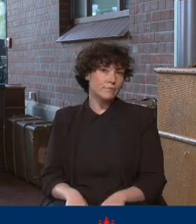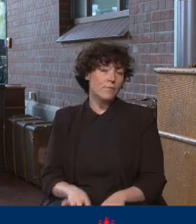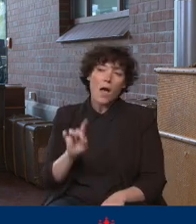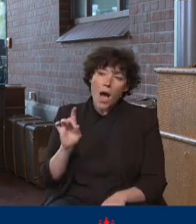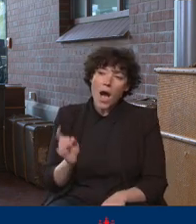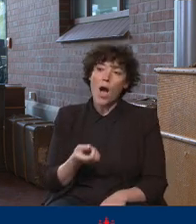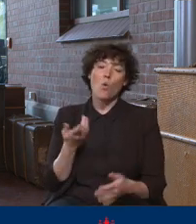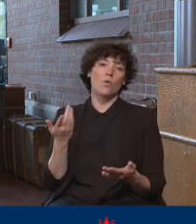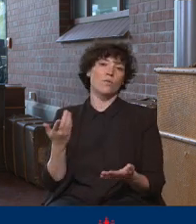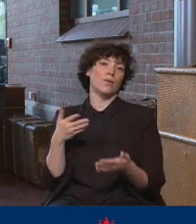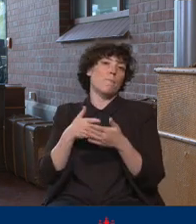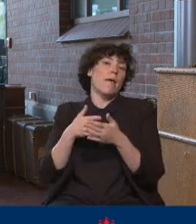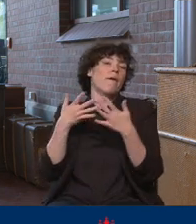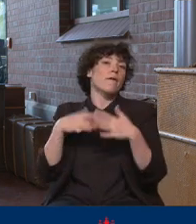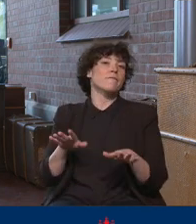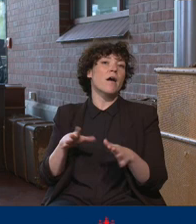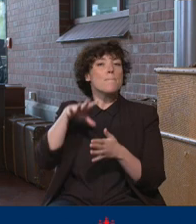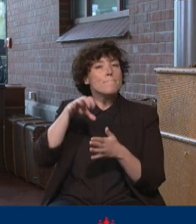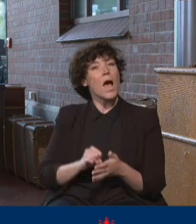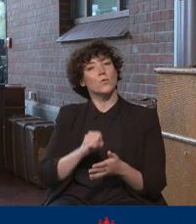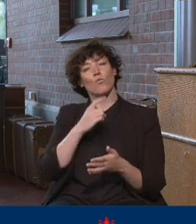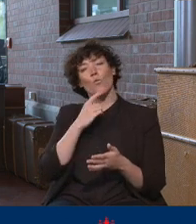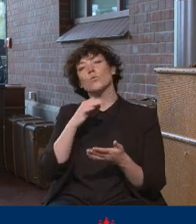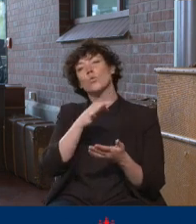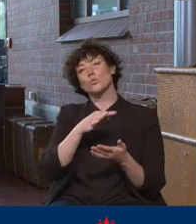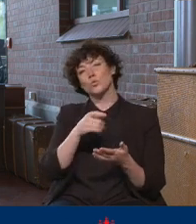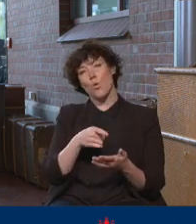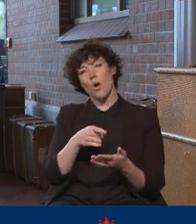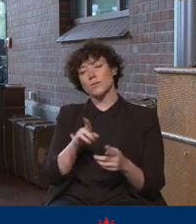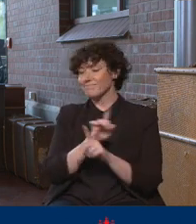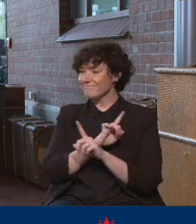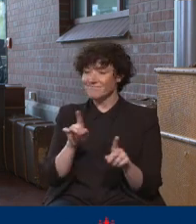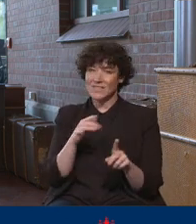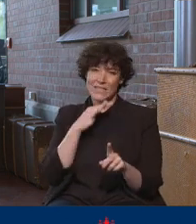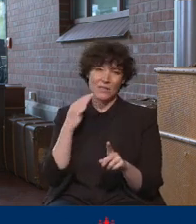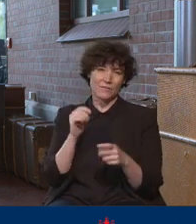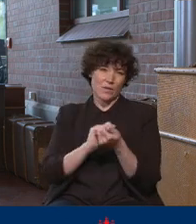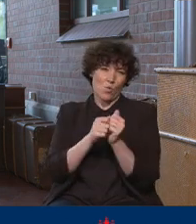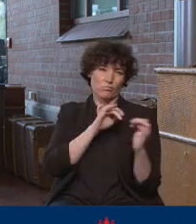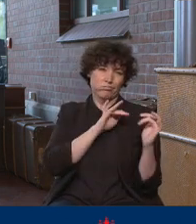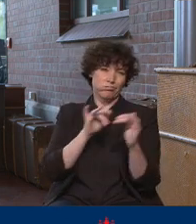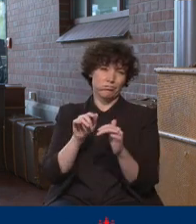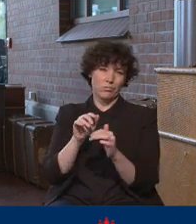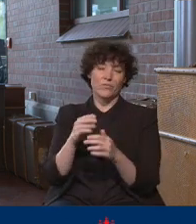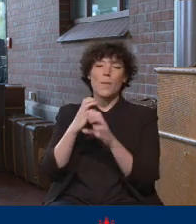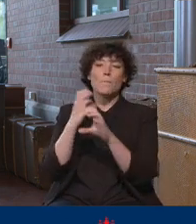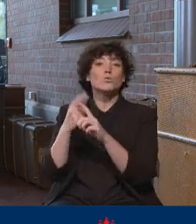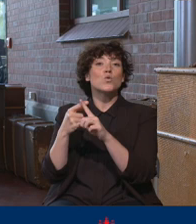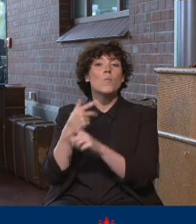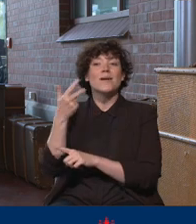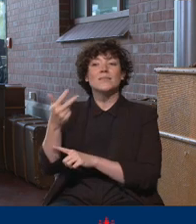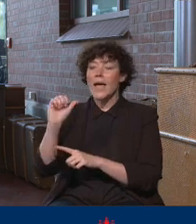barrierefreier bahnhof rothenburgsort wird nicht viel daran ändern dass die dass der drei airbus das